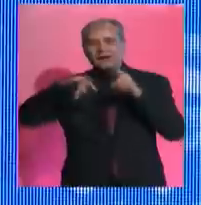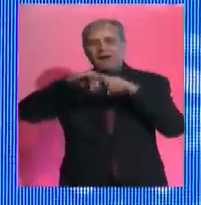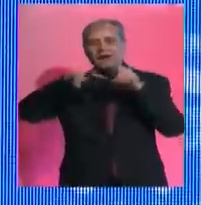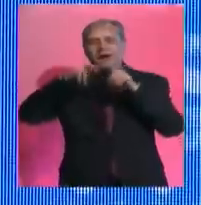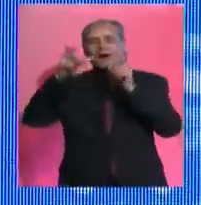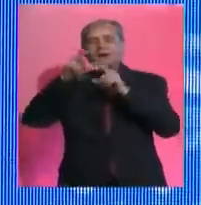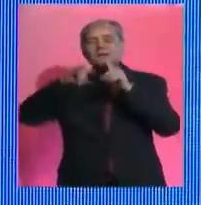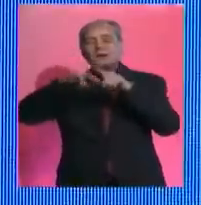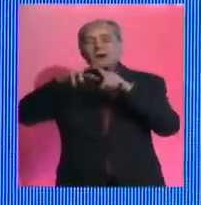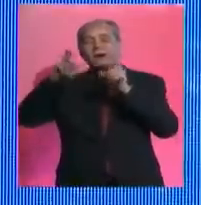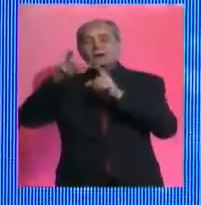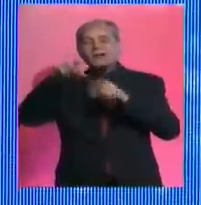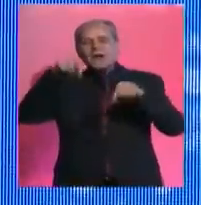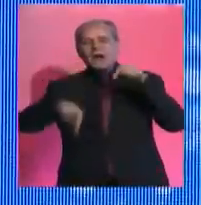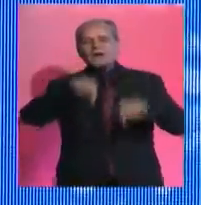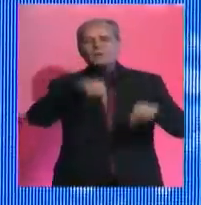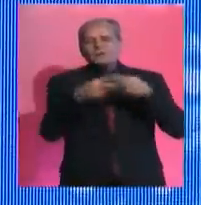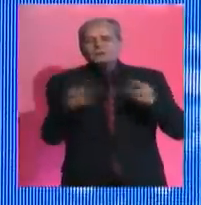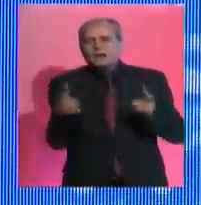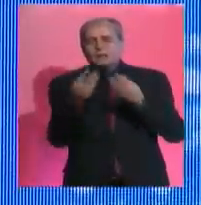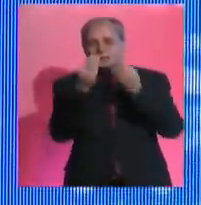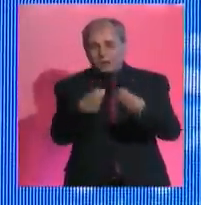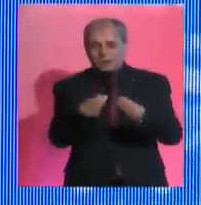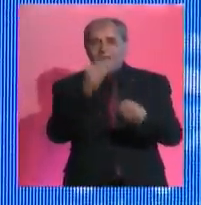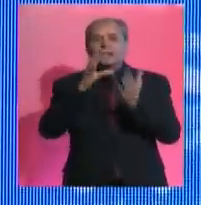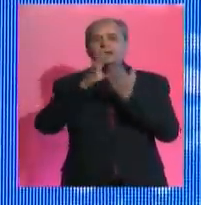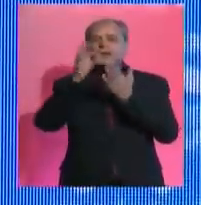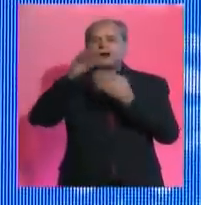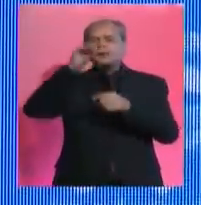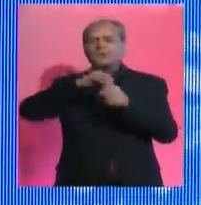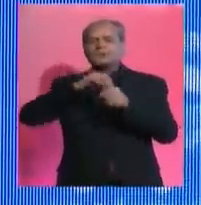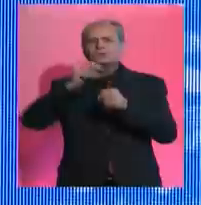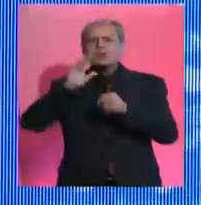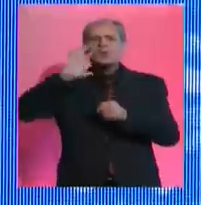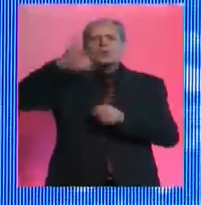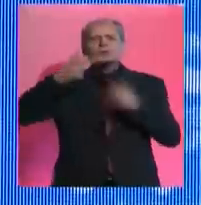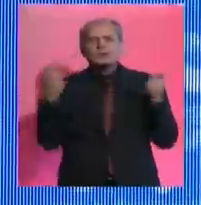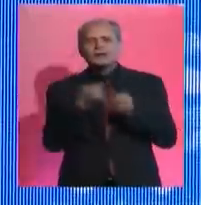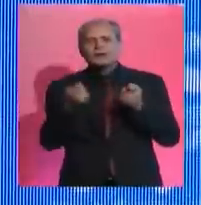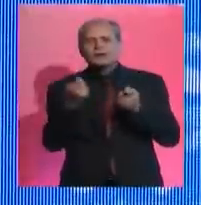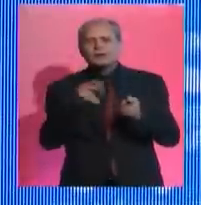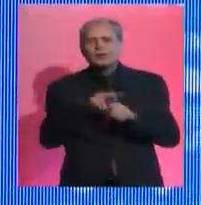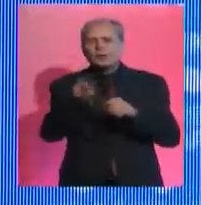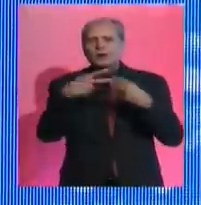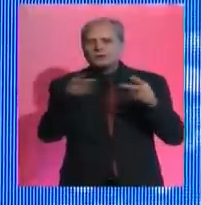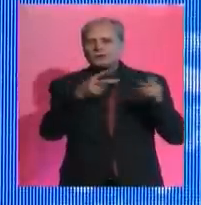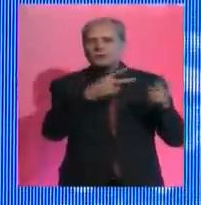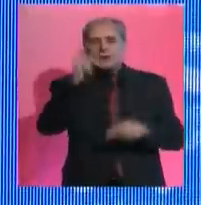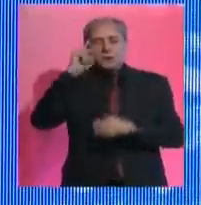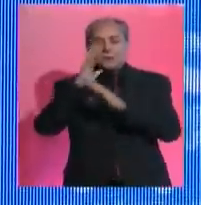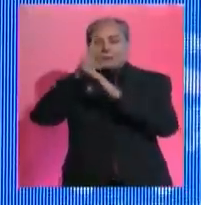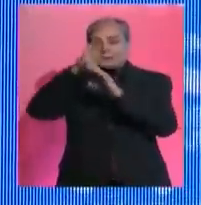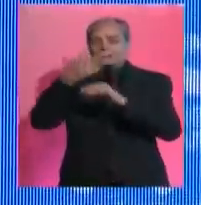ekiminin serbest bırakılması da dahil tarihi nitelikteki pek yok icraatı kadar önemli bir başka